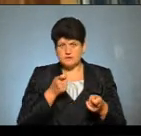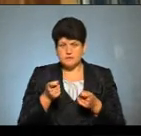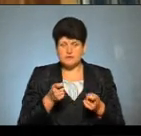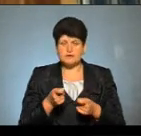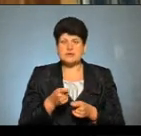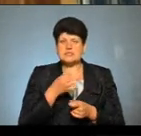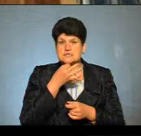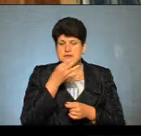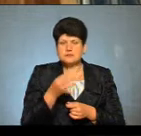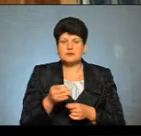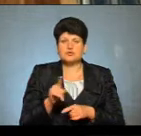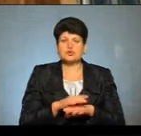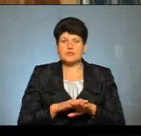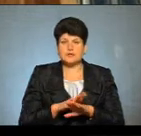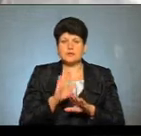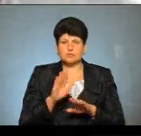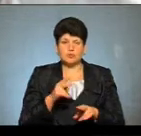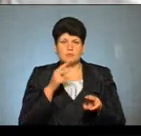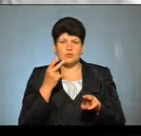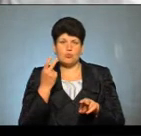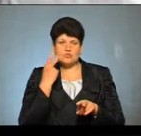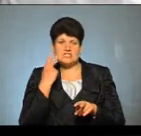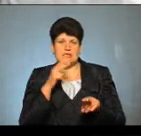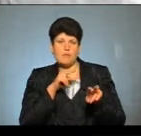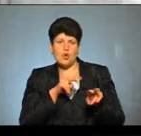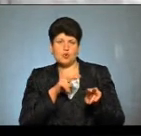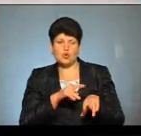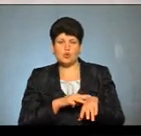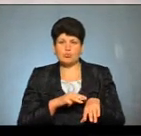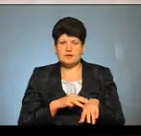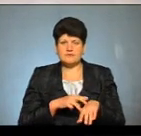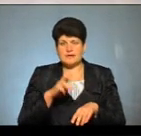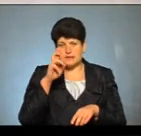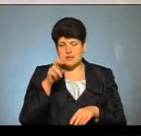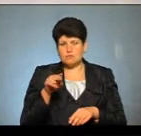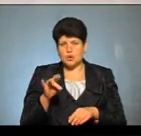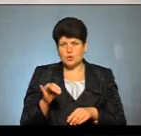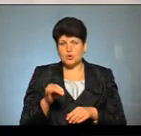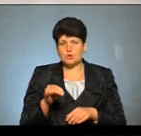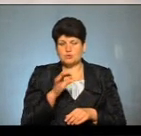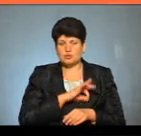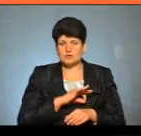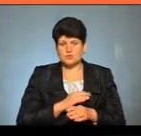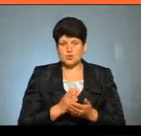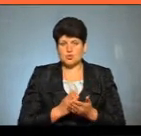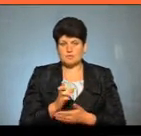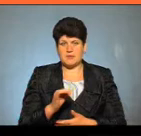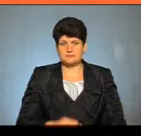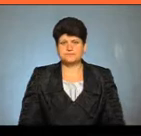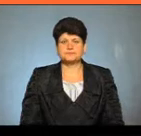Федорів повідомив, що ринки будуть під постійним контролем поліції і Держпродспоживслужби.